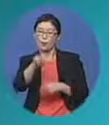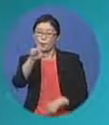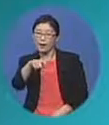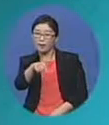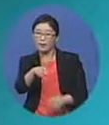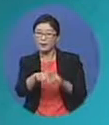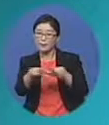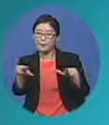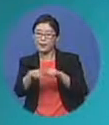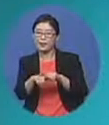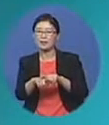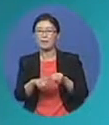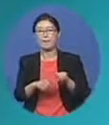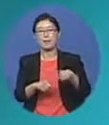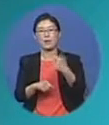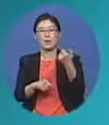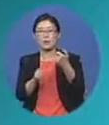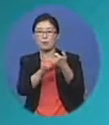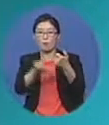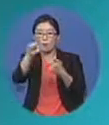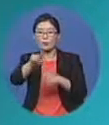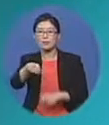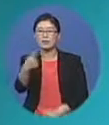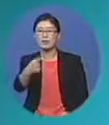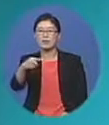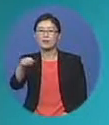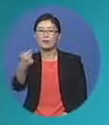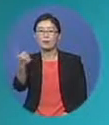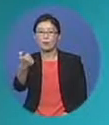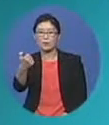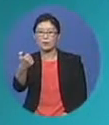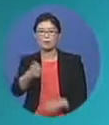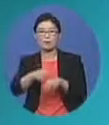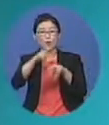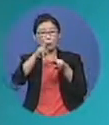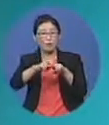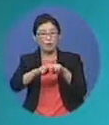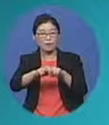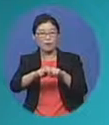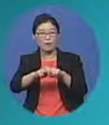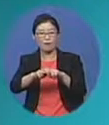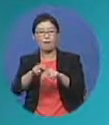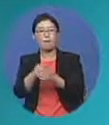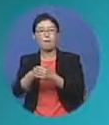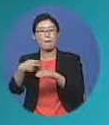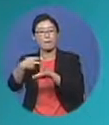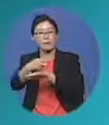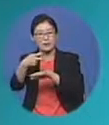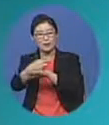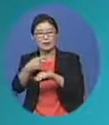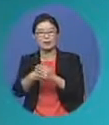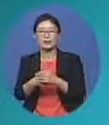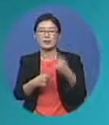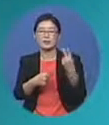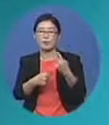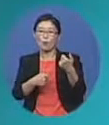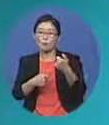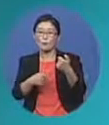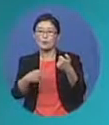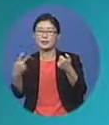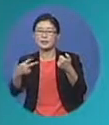일반형은 150원이 더해진 1,250원. 좌석형과 직행좌석형은